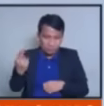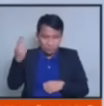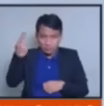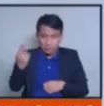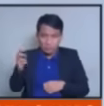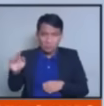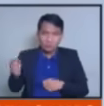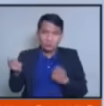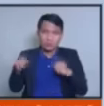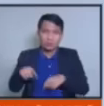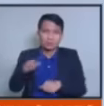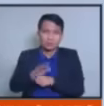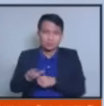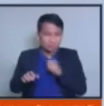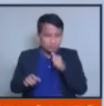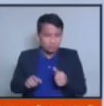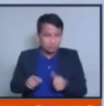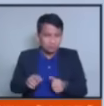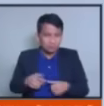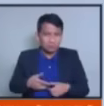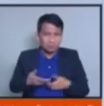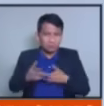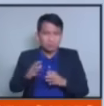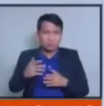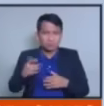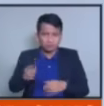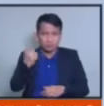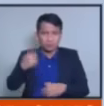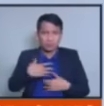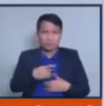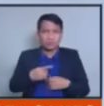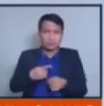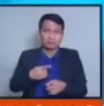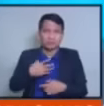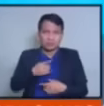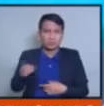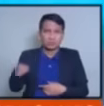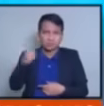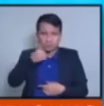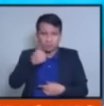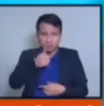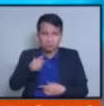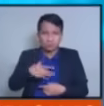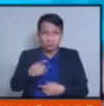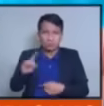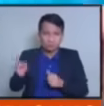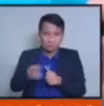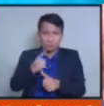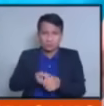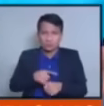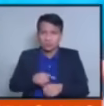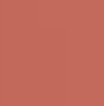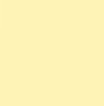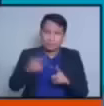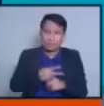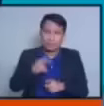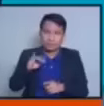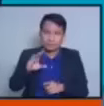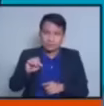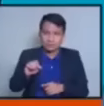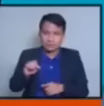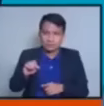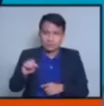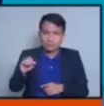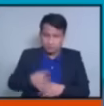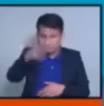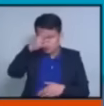pinangyarihan ng agahasa. Sabi, ginusto na nung bata nung una, na-rape nga daw, pero pangalawa, gusto na raw. Sandali po, Nay, ha? Magandang